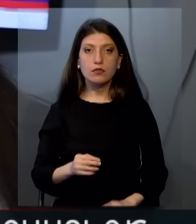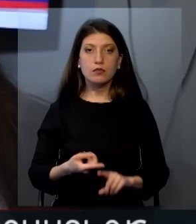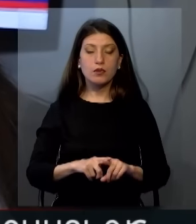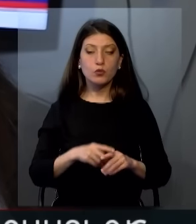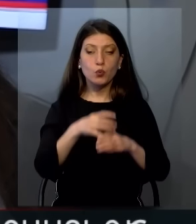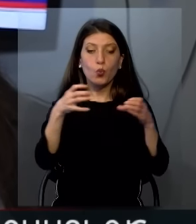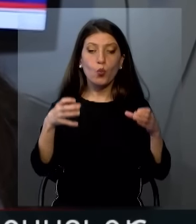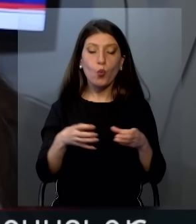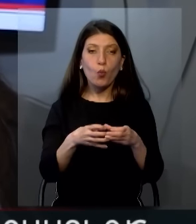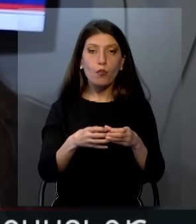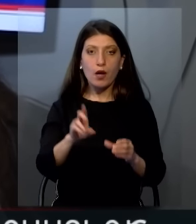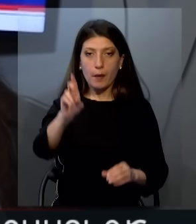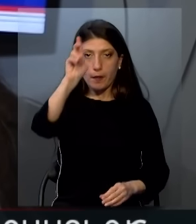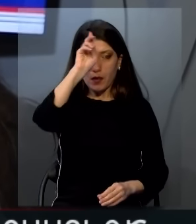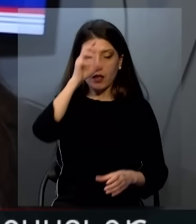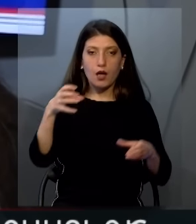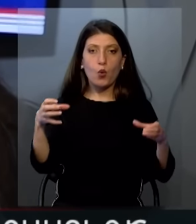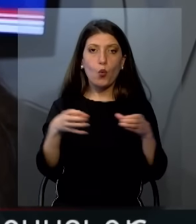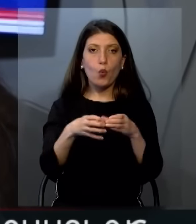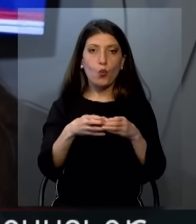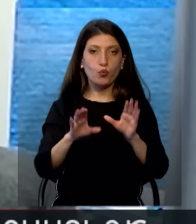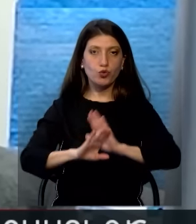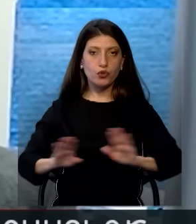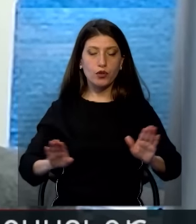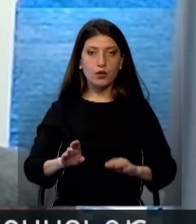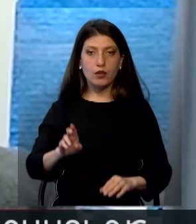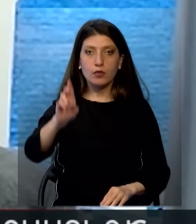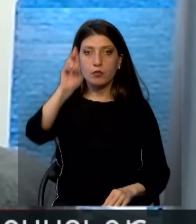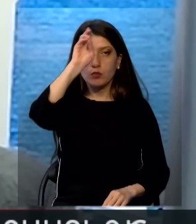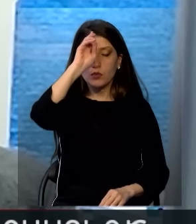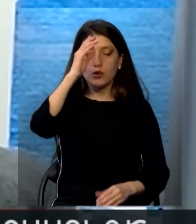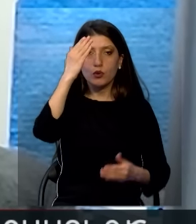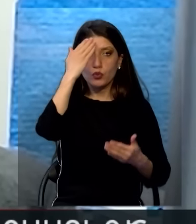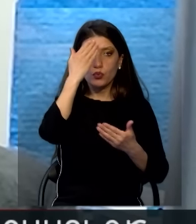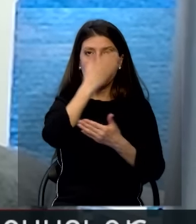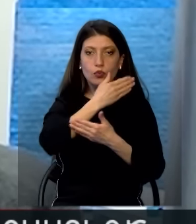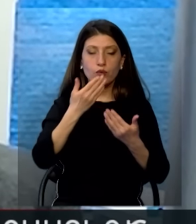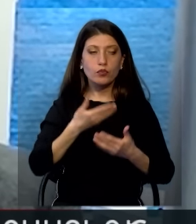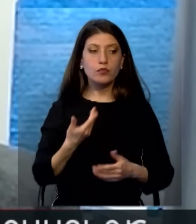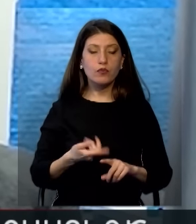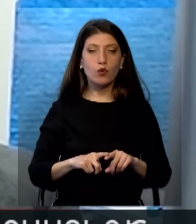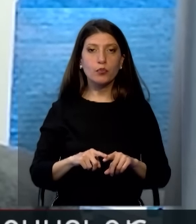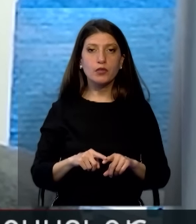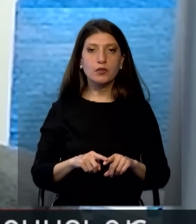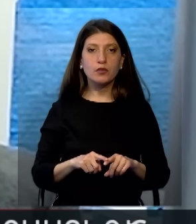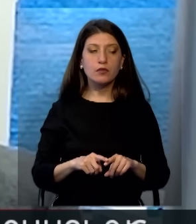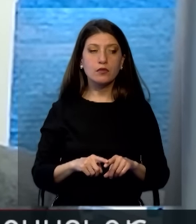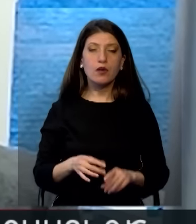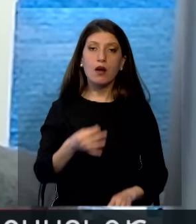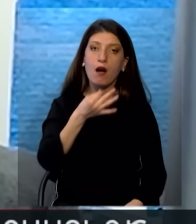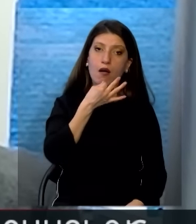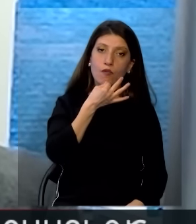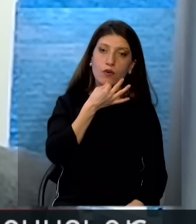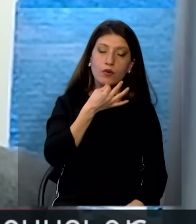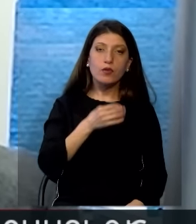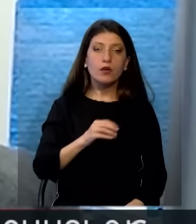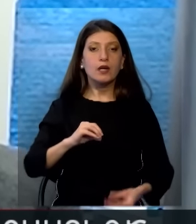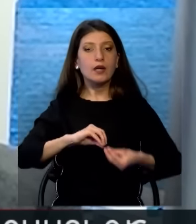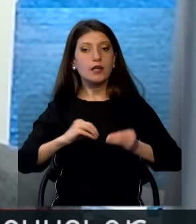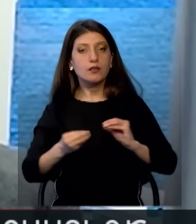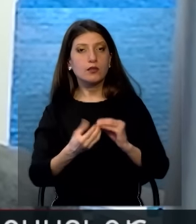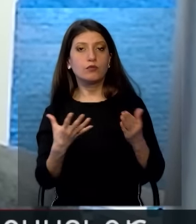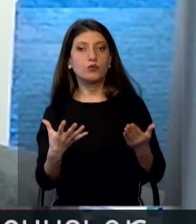հանձնախումբը պետական հանձնախումբ չէ, պետական լիազորություններ չունի, որպեսի հավակնություն ունենա հարց